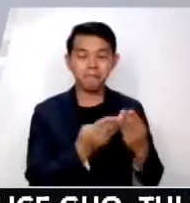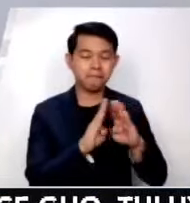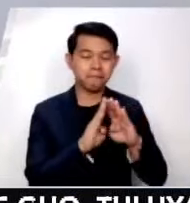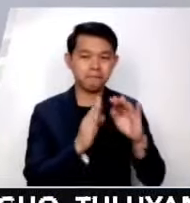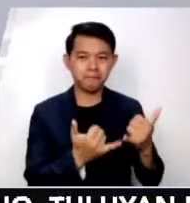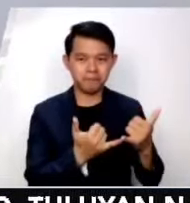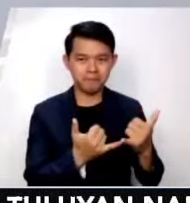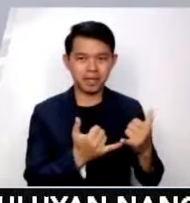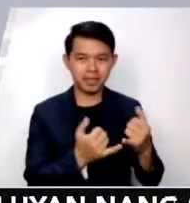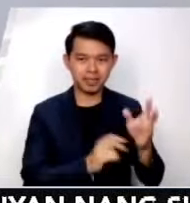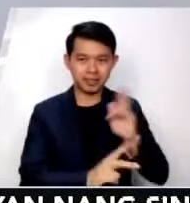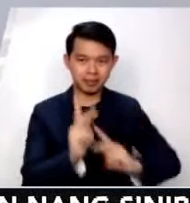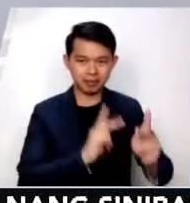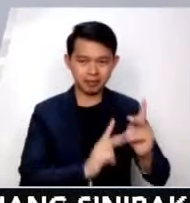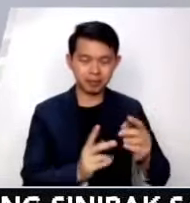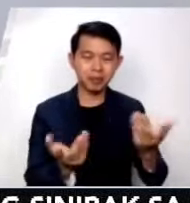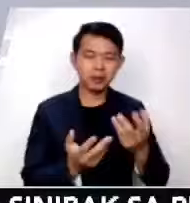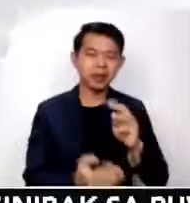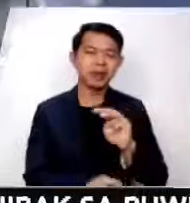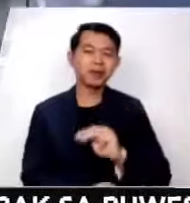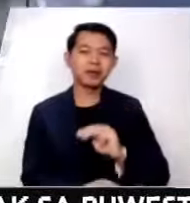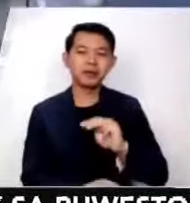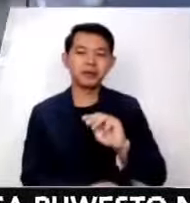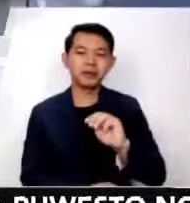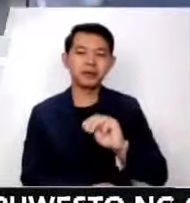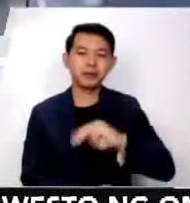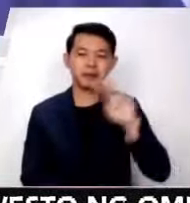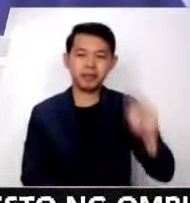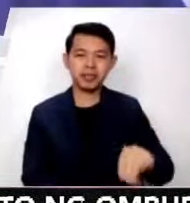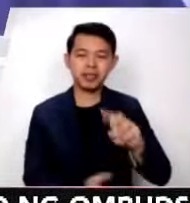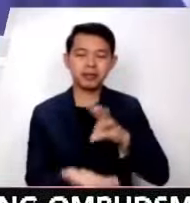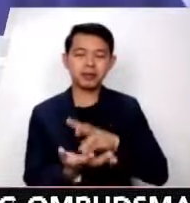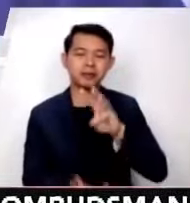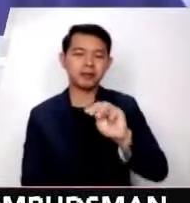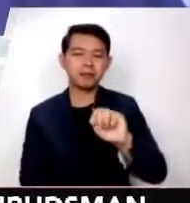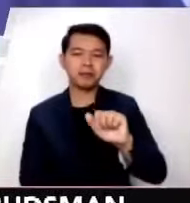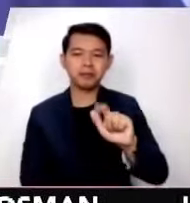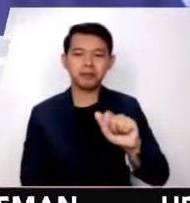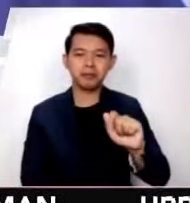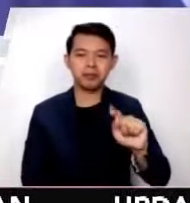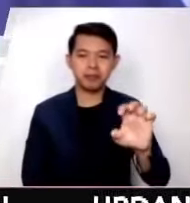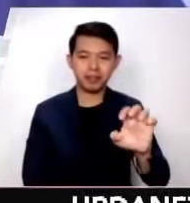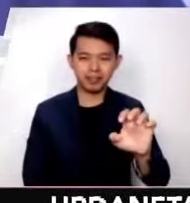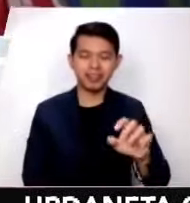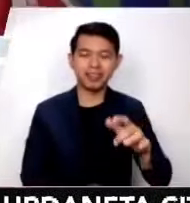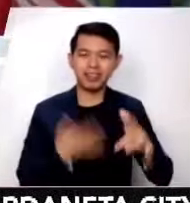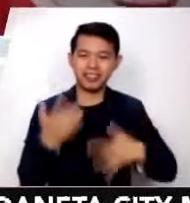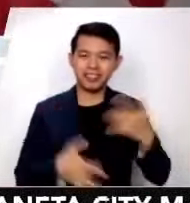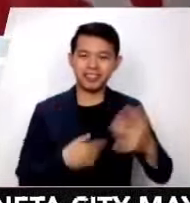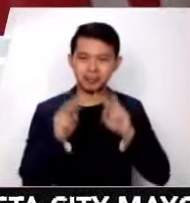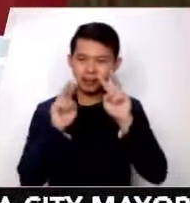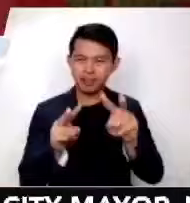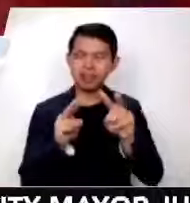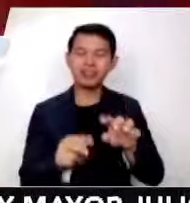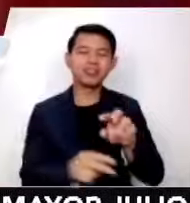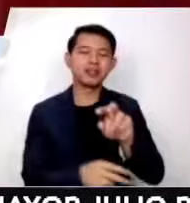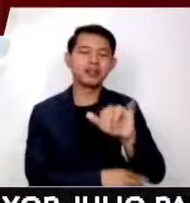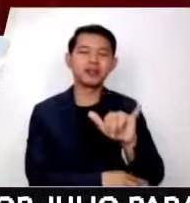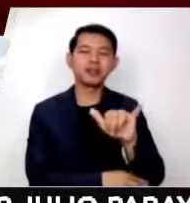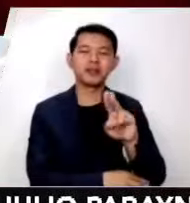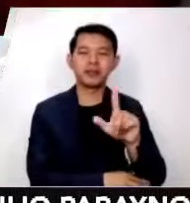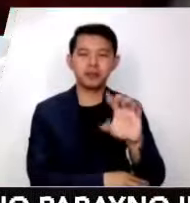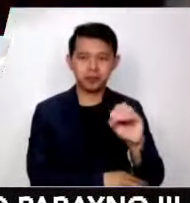sa Malate, Maynila. Abangan daw nila si Carlos sa motorcade bukas. Proud din ang lolo ni Carlos sa narating ng